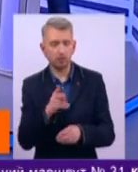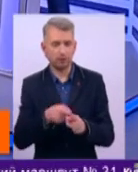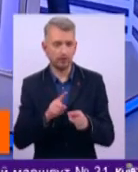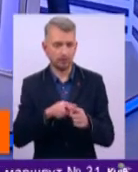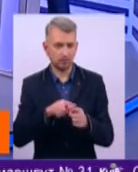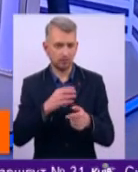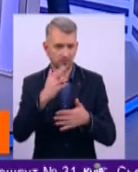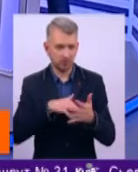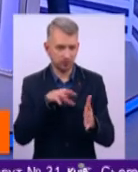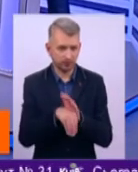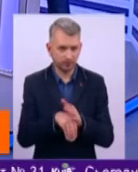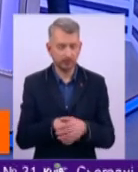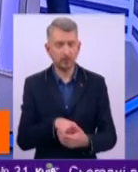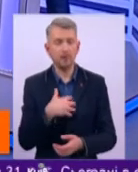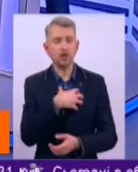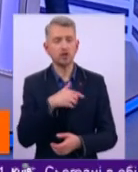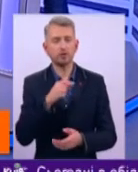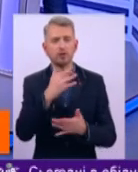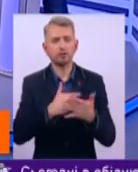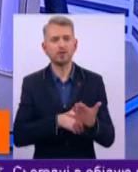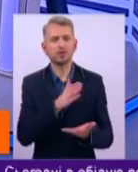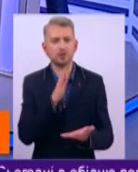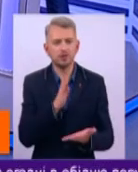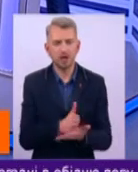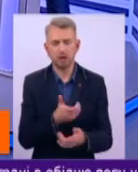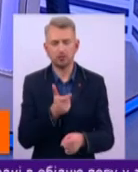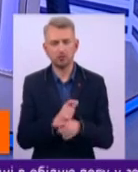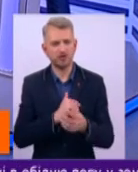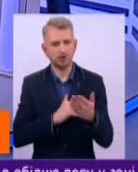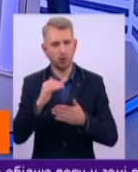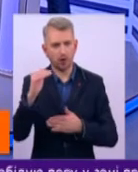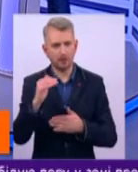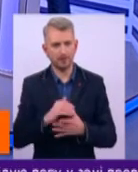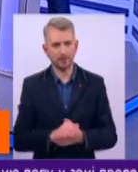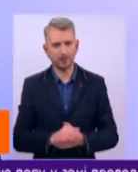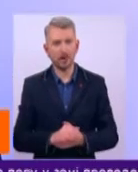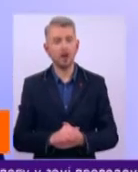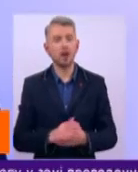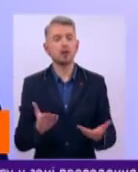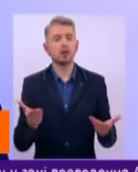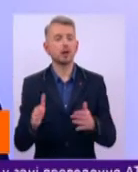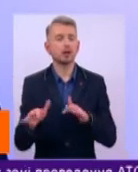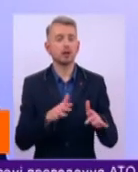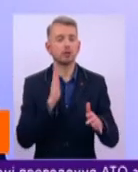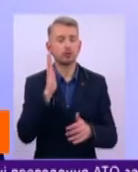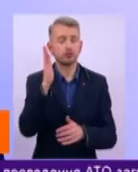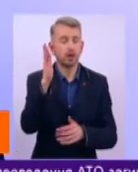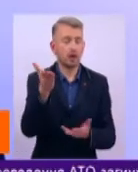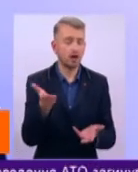списку. Тому важливість цього списку є надзвичайно висока. Які кроки будуть